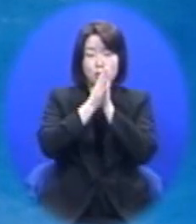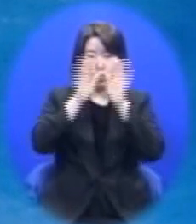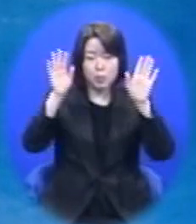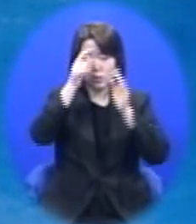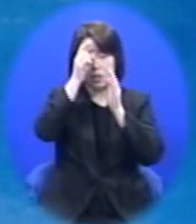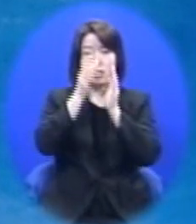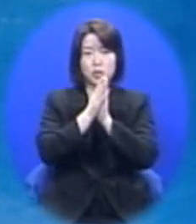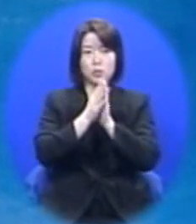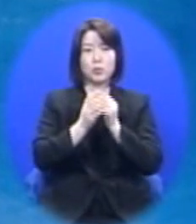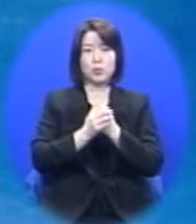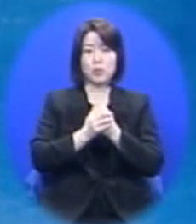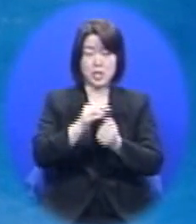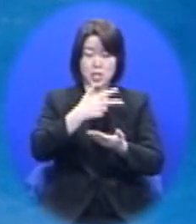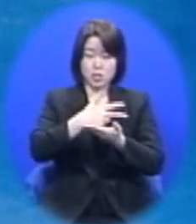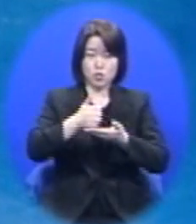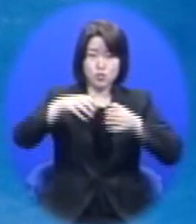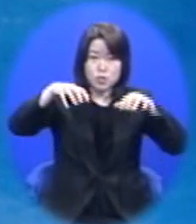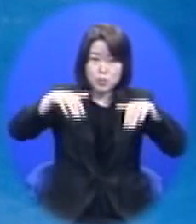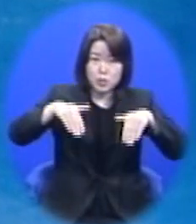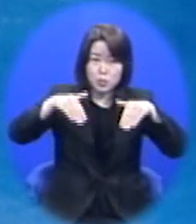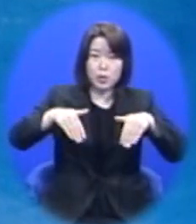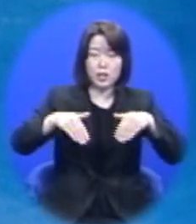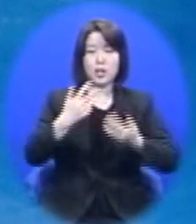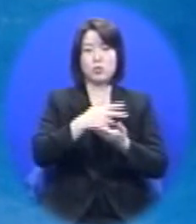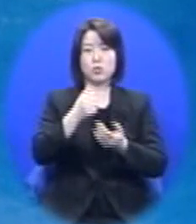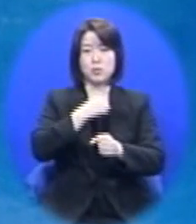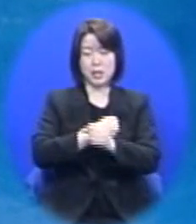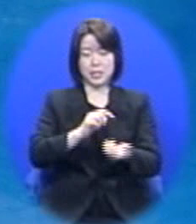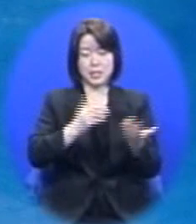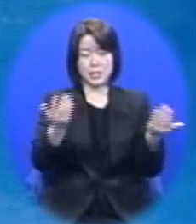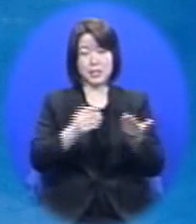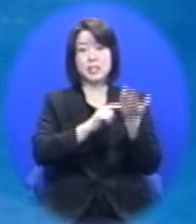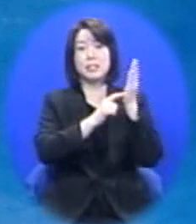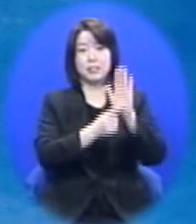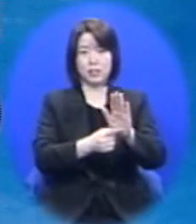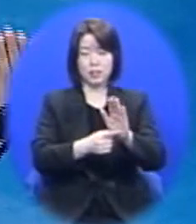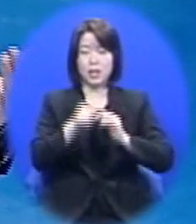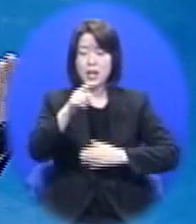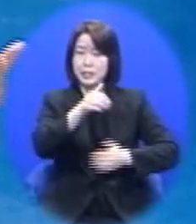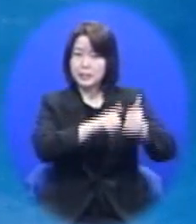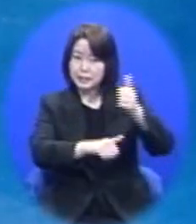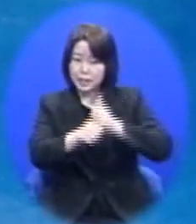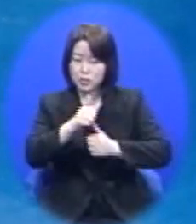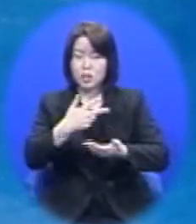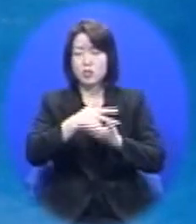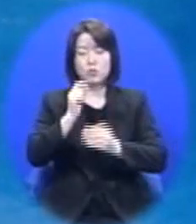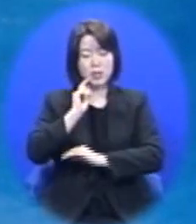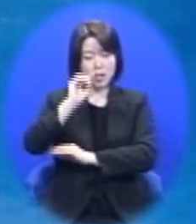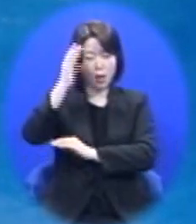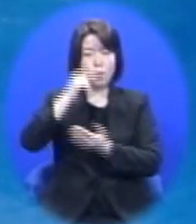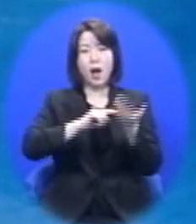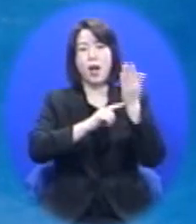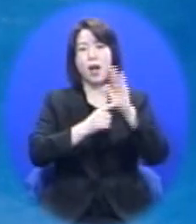종들에게 주님께서 하신 일을 드러내 주시고 그 자손에게는 주님의 영광을 나타내